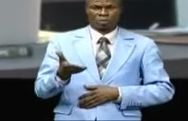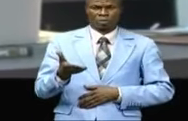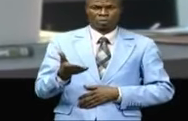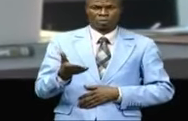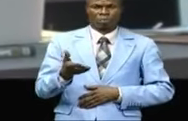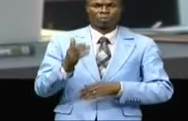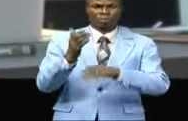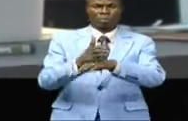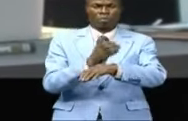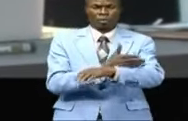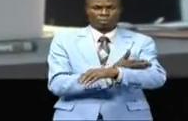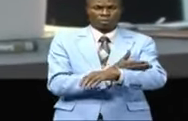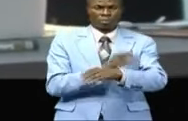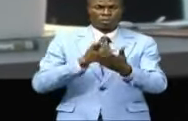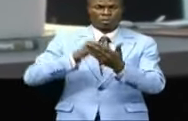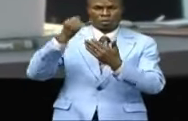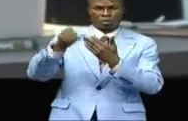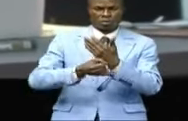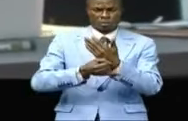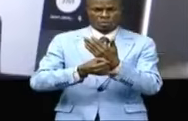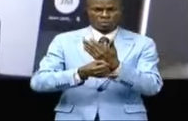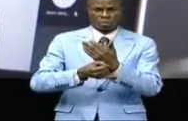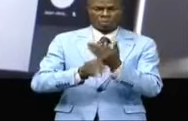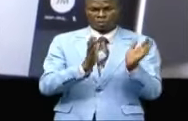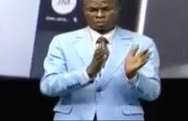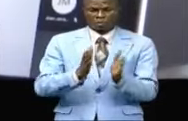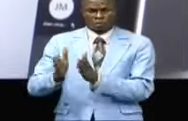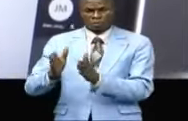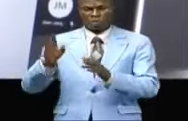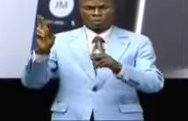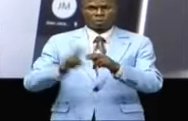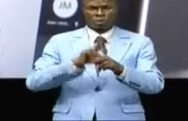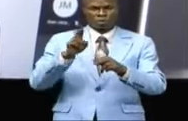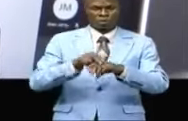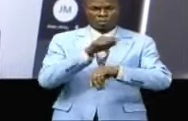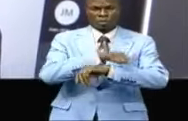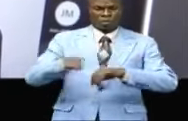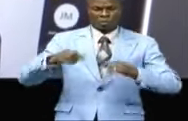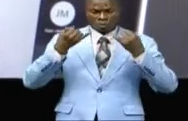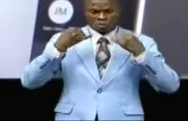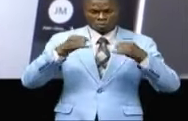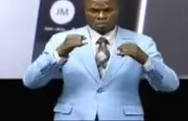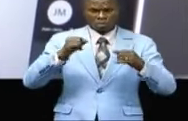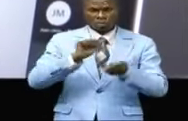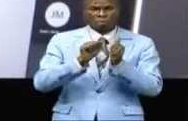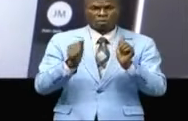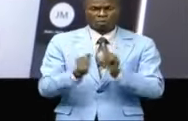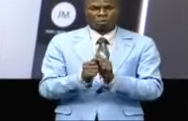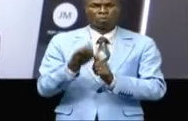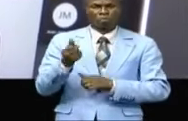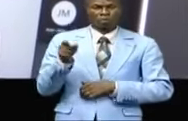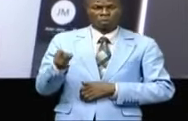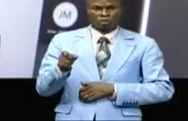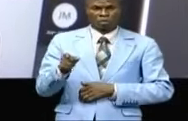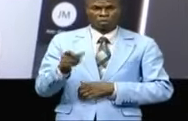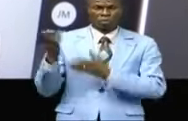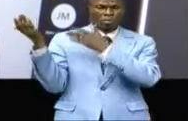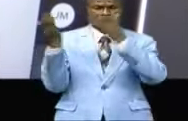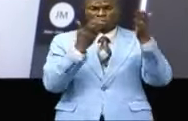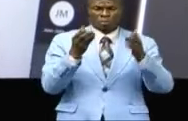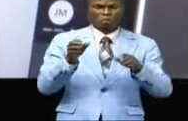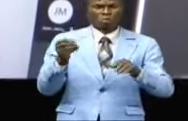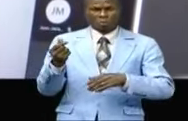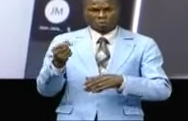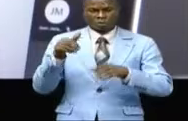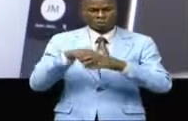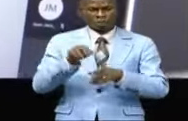État d'avancement de l'avant-projet de loi portant disposition applicable au bureau d'information sur les crédits. Le marché du crédit en